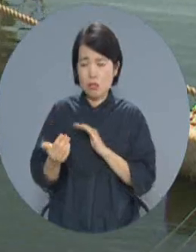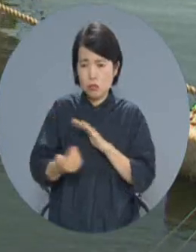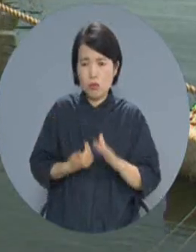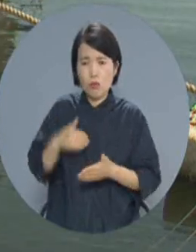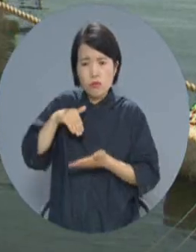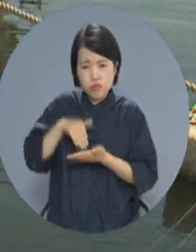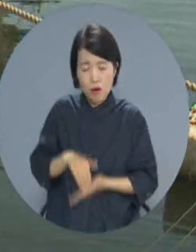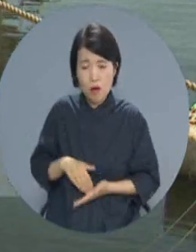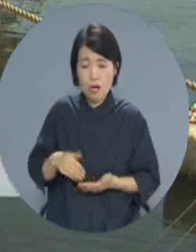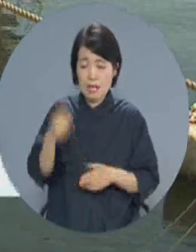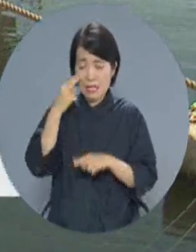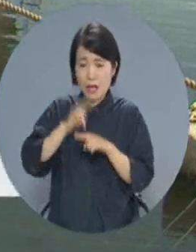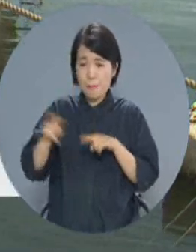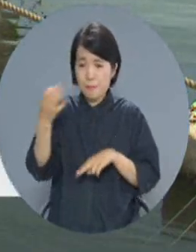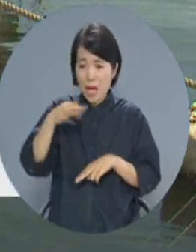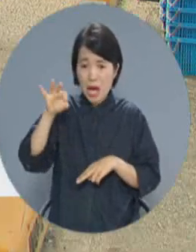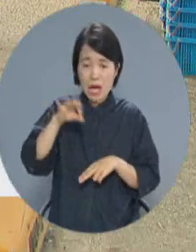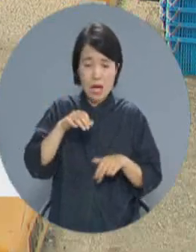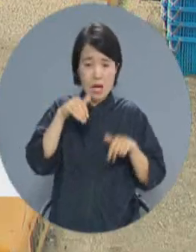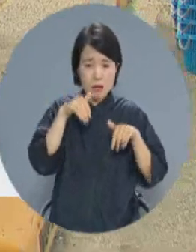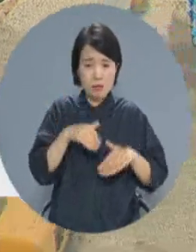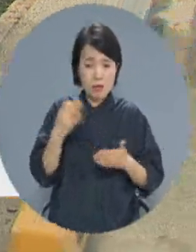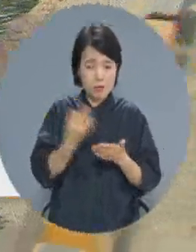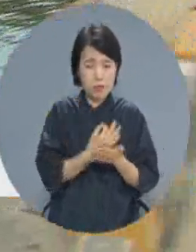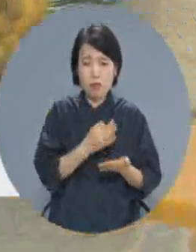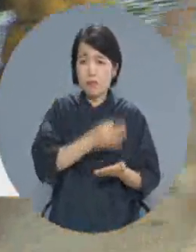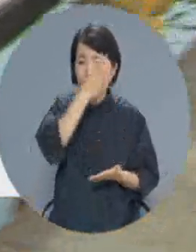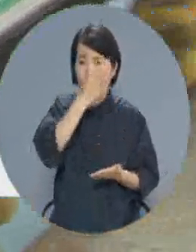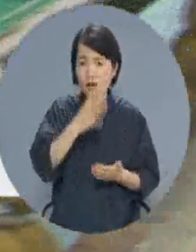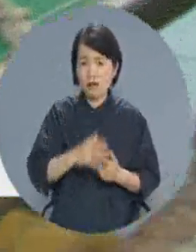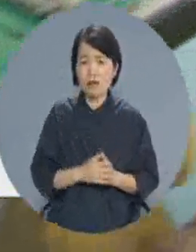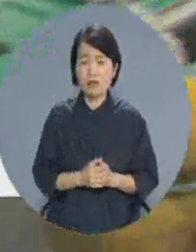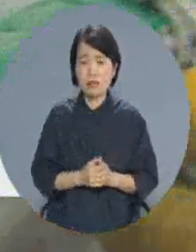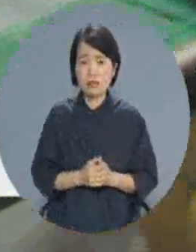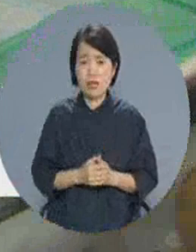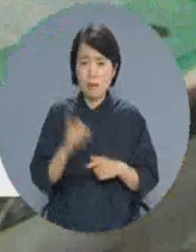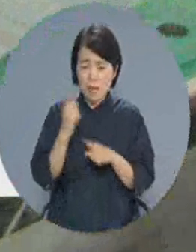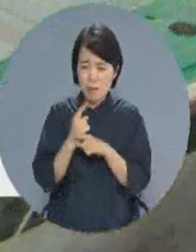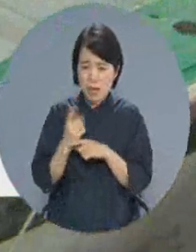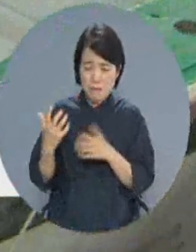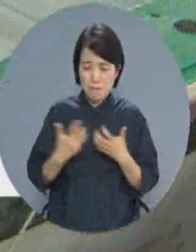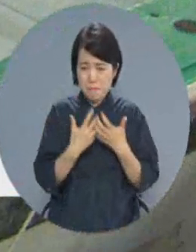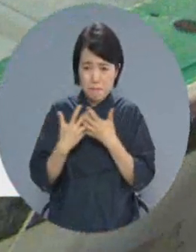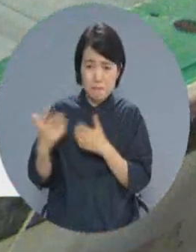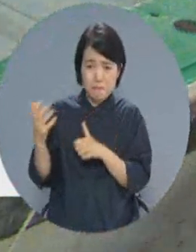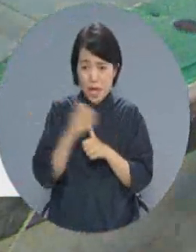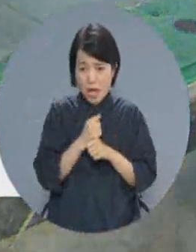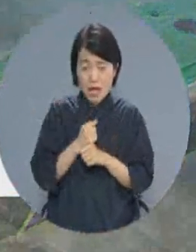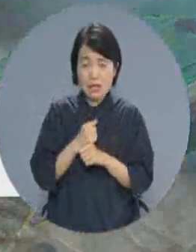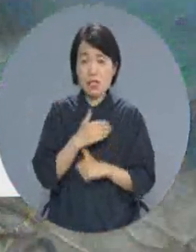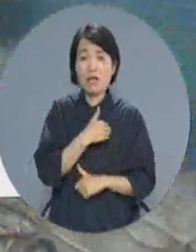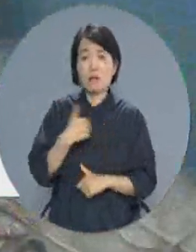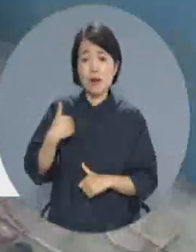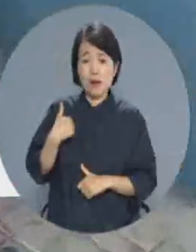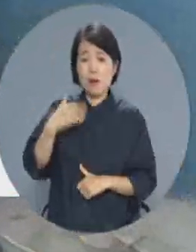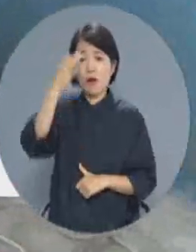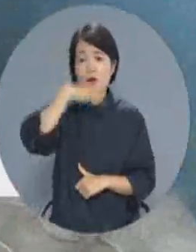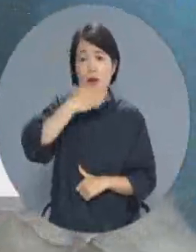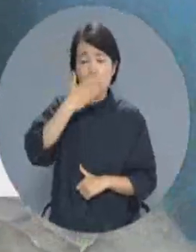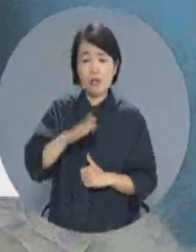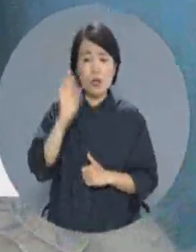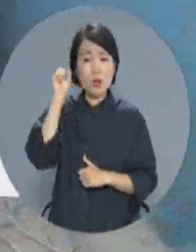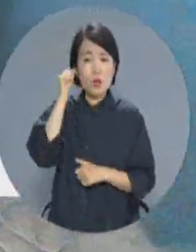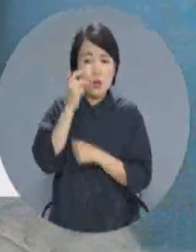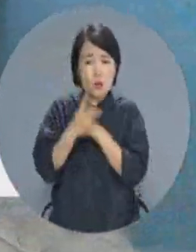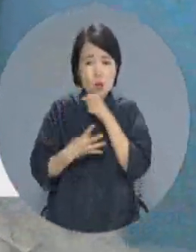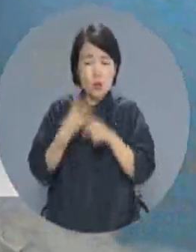치솟은 기름값과 인건비 등을 생각하면 매일 풍어가를 불러야 그나마 그물을 내린 보람이 있을 텐데 요 몇 년 바다